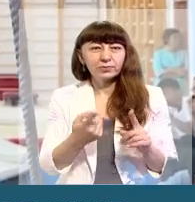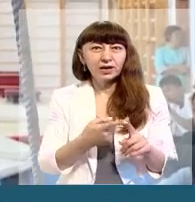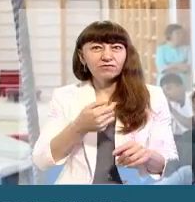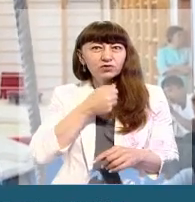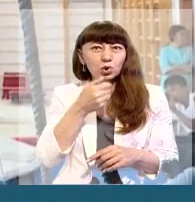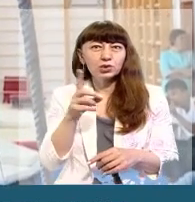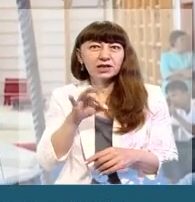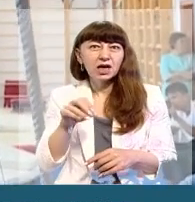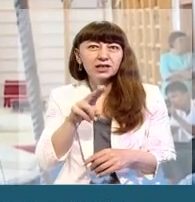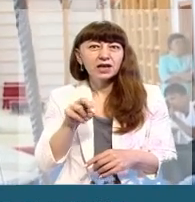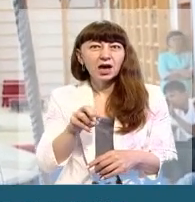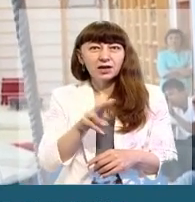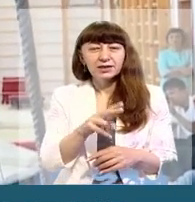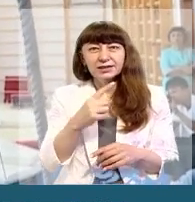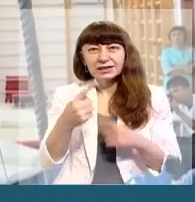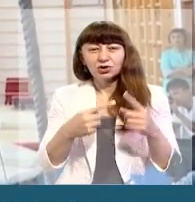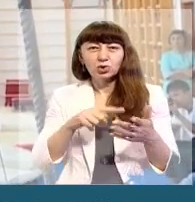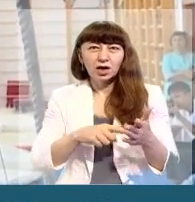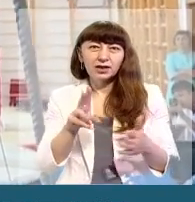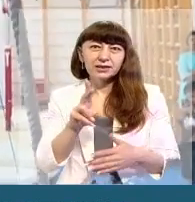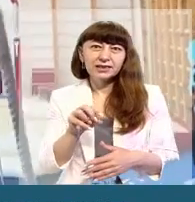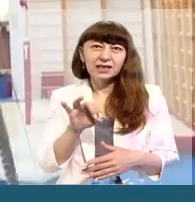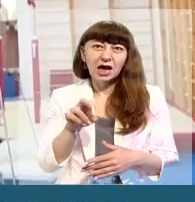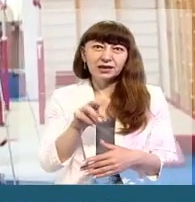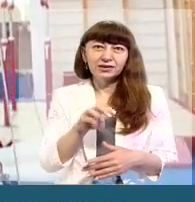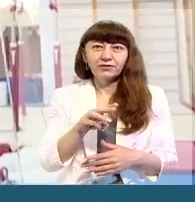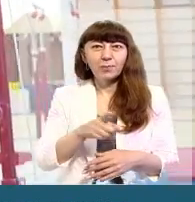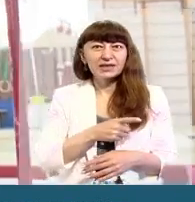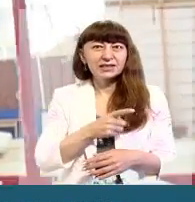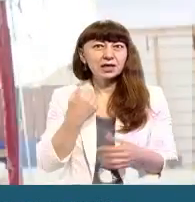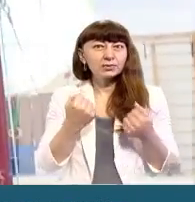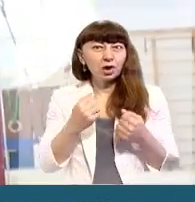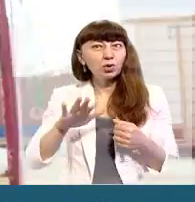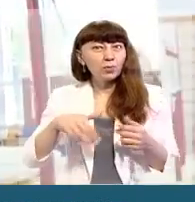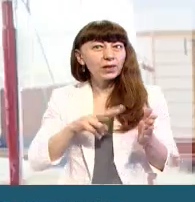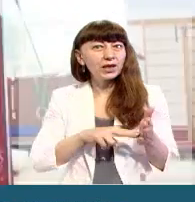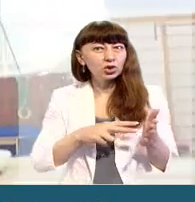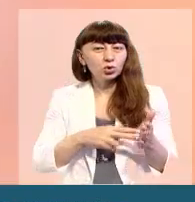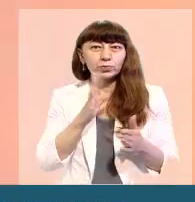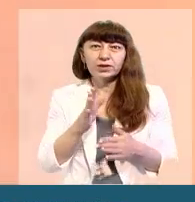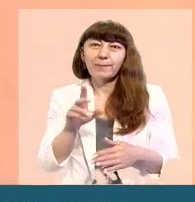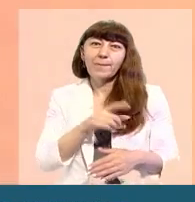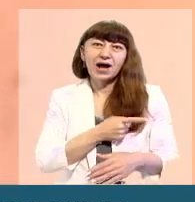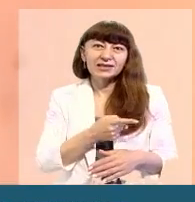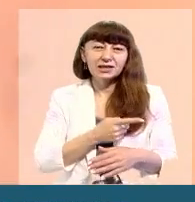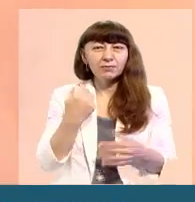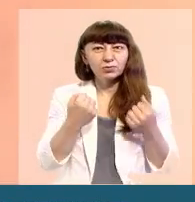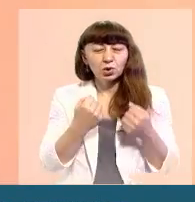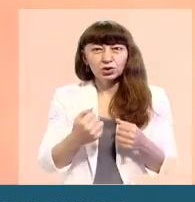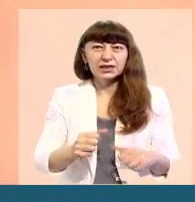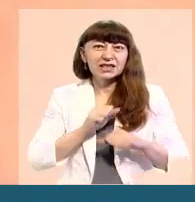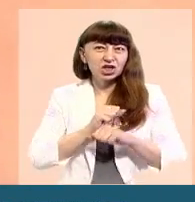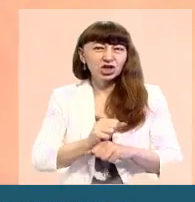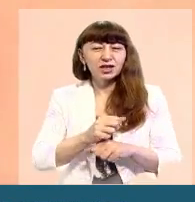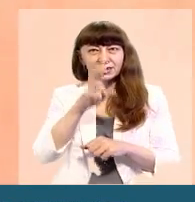взрослый разряд. Следующая поставленная цель – кандидат мастера спорта. Далее планирует стать мастером спорта и гордо представлять страну на